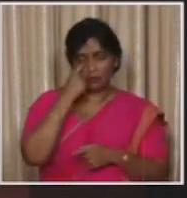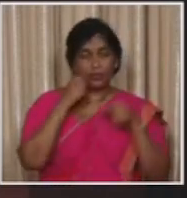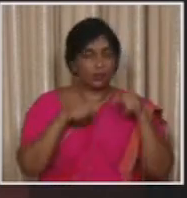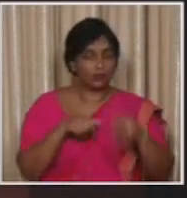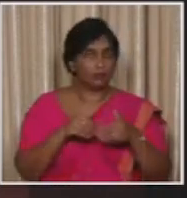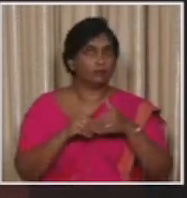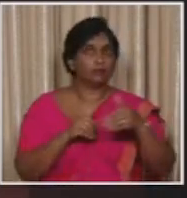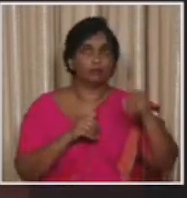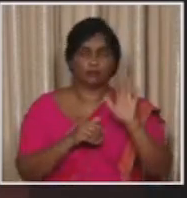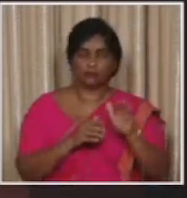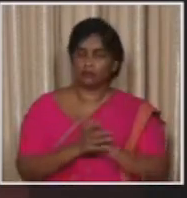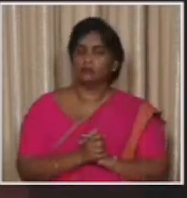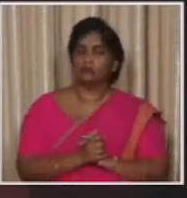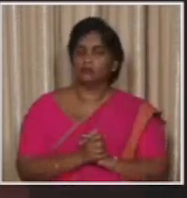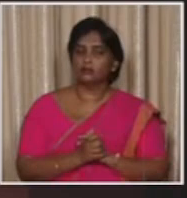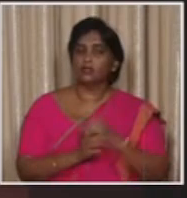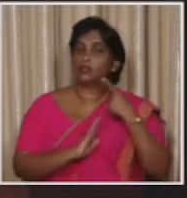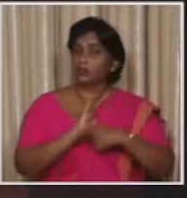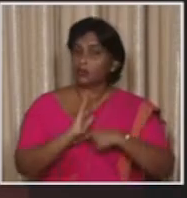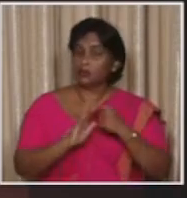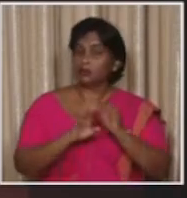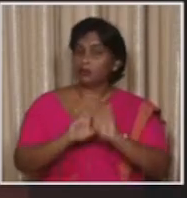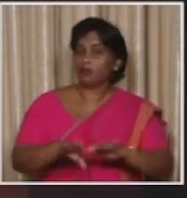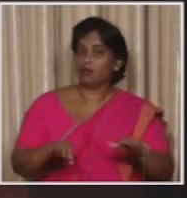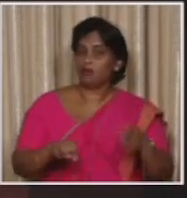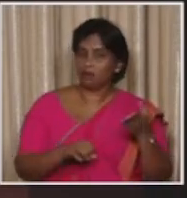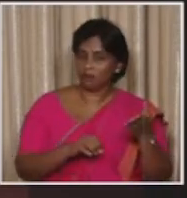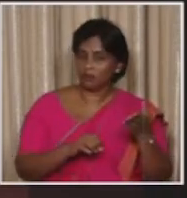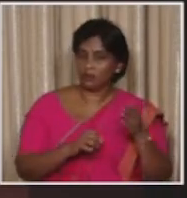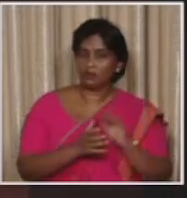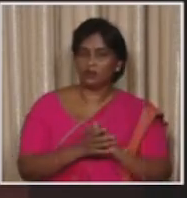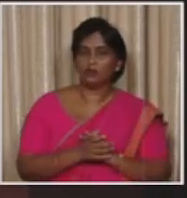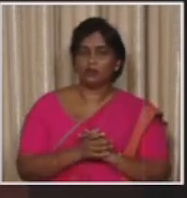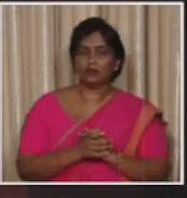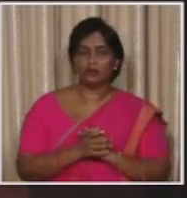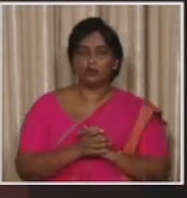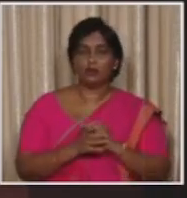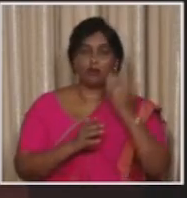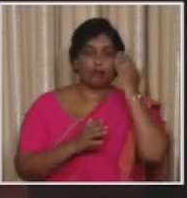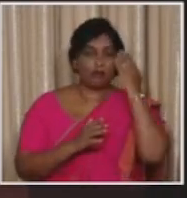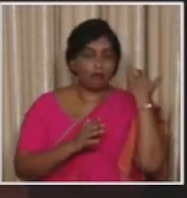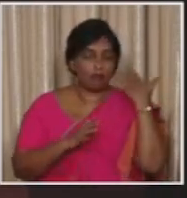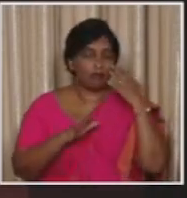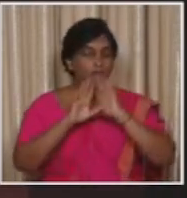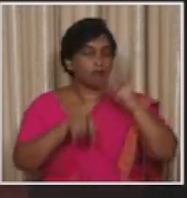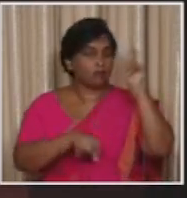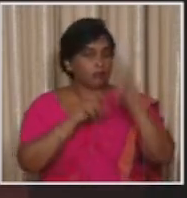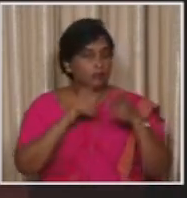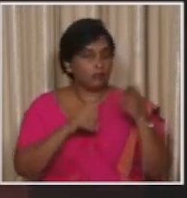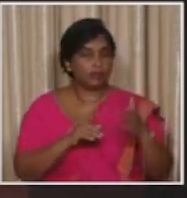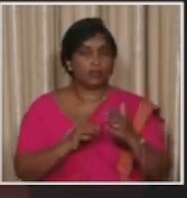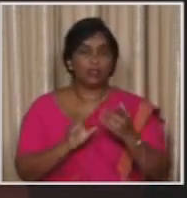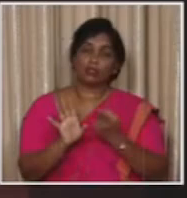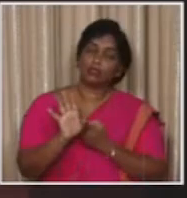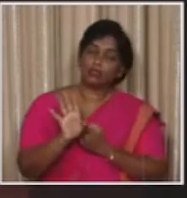වෙනකොට මේ රටේ දරු පරපුර, මරු මව් පරපුර,